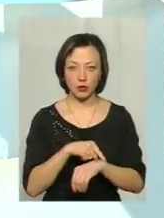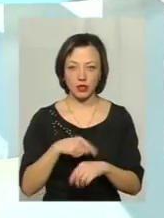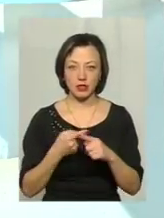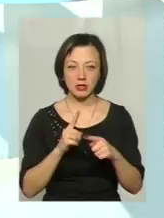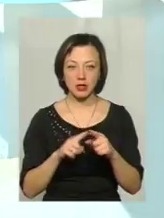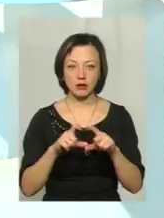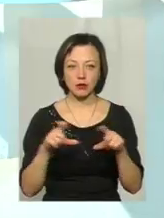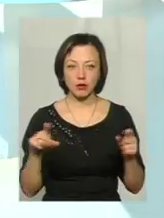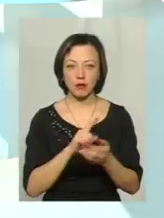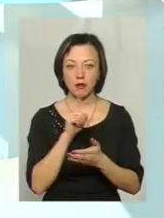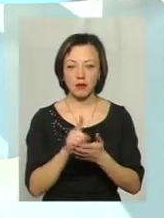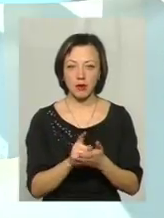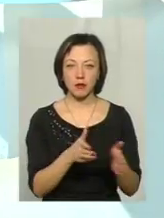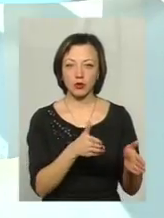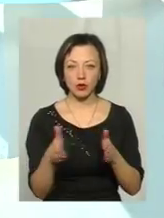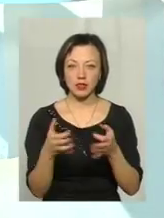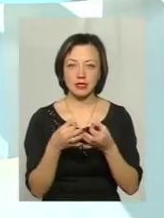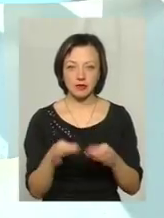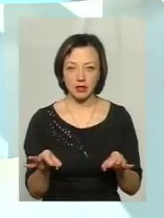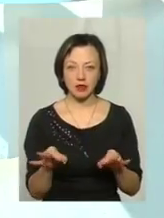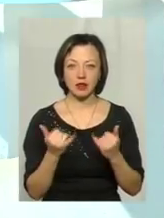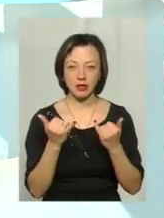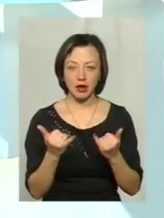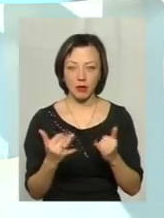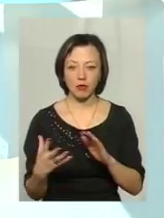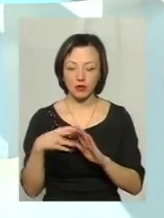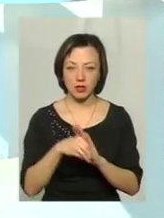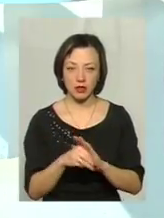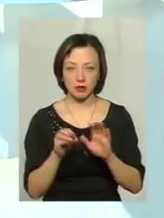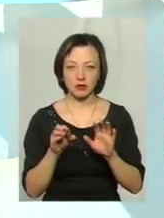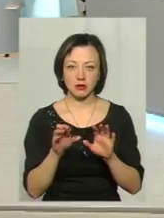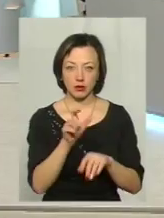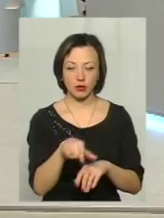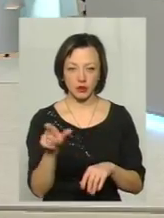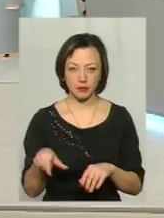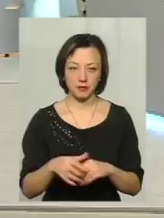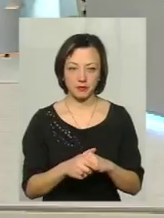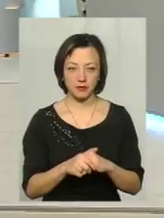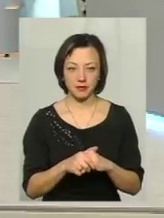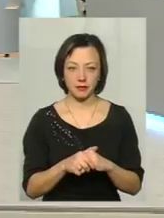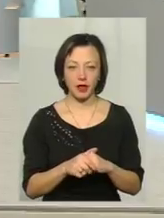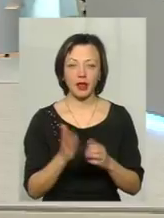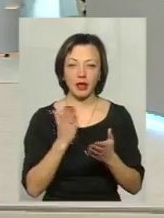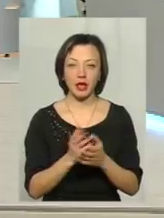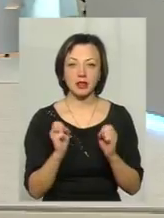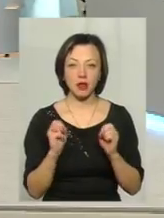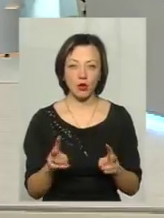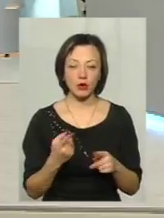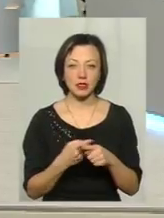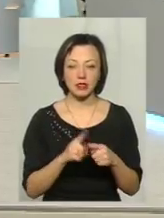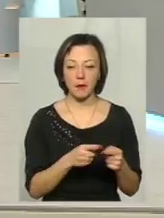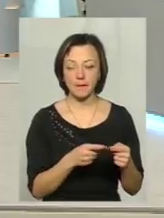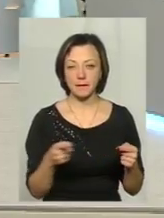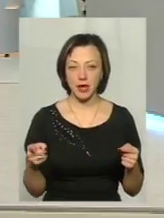повинна бути підготовлена, звільнена і підготовлена для укриття. Це теж законодавством передбачено. 12 годин. Скажімо так, є загроза, і в цей загрозливий